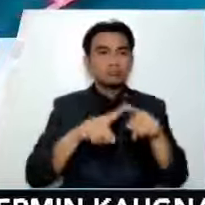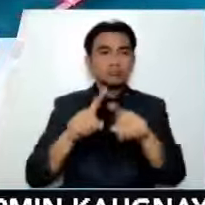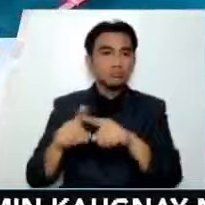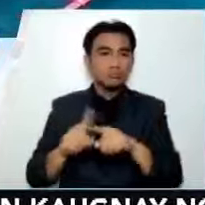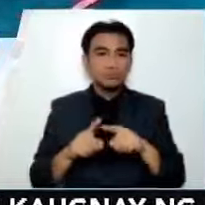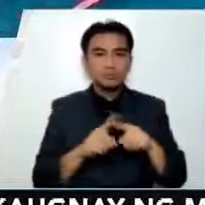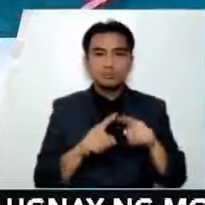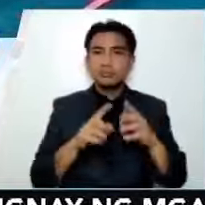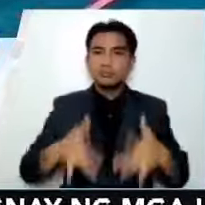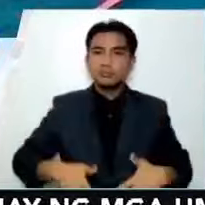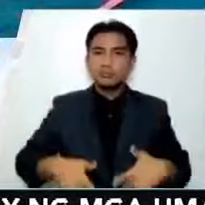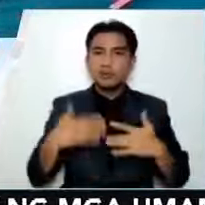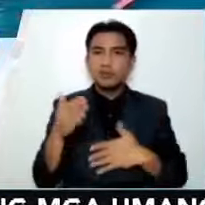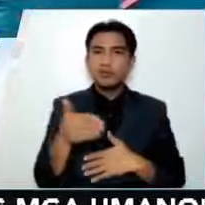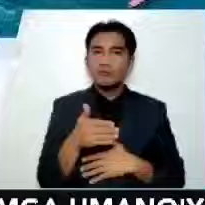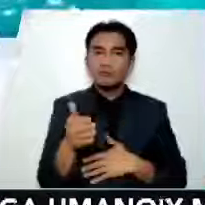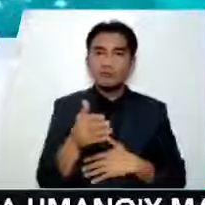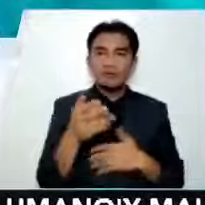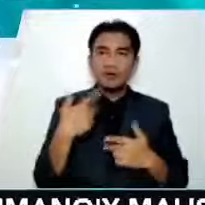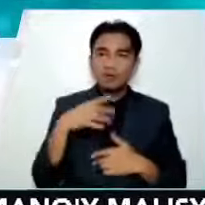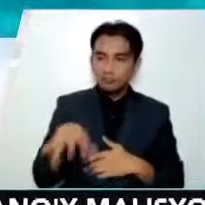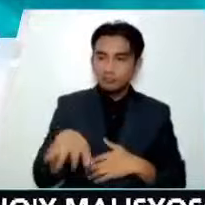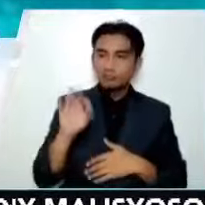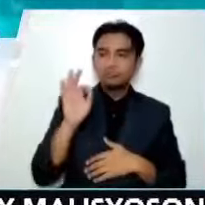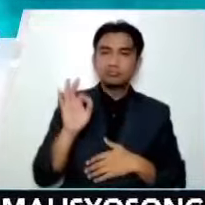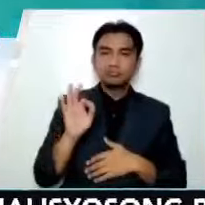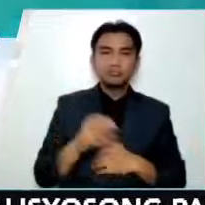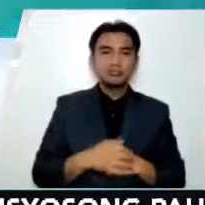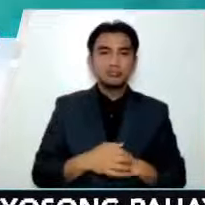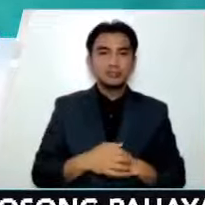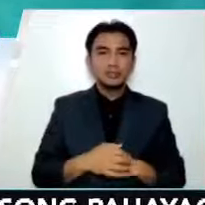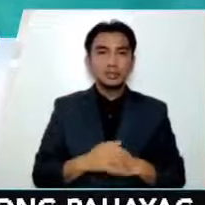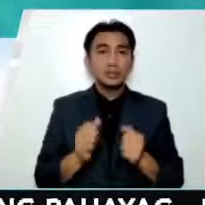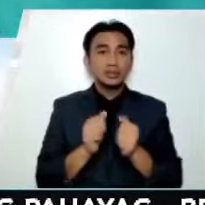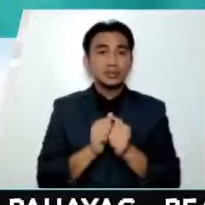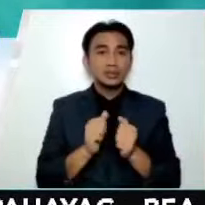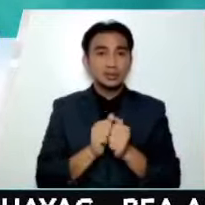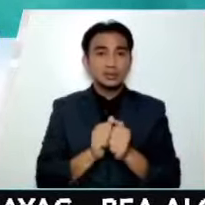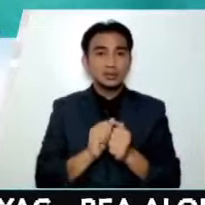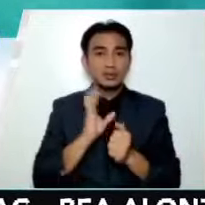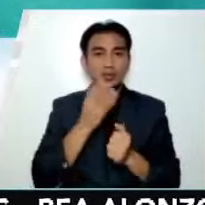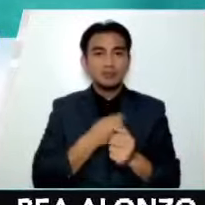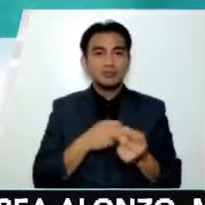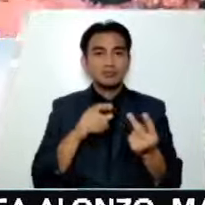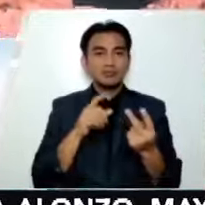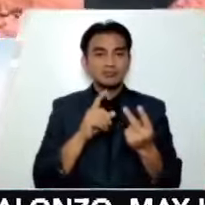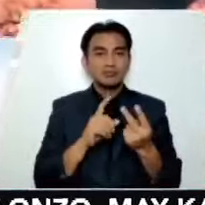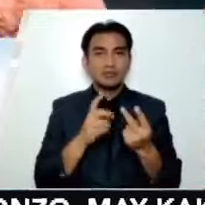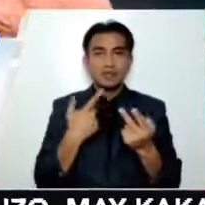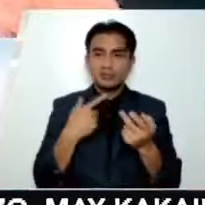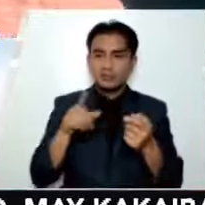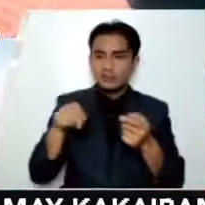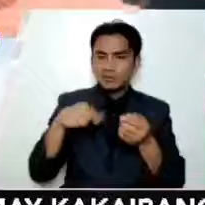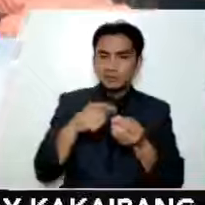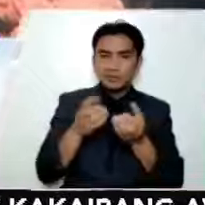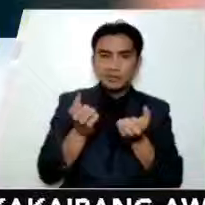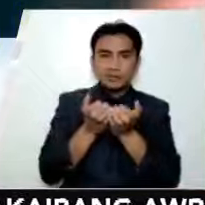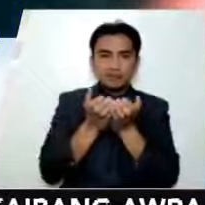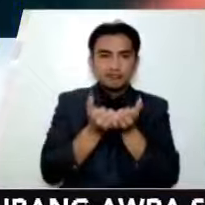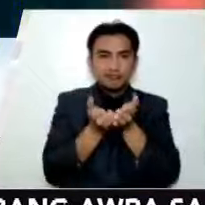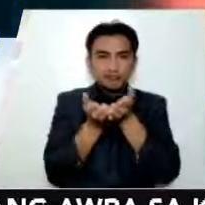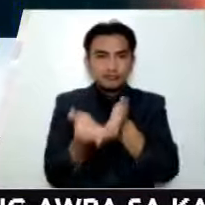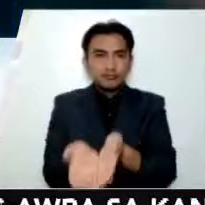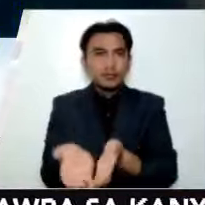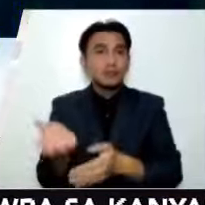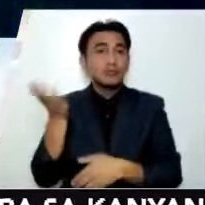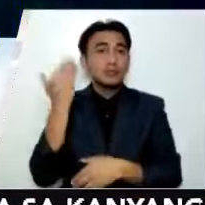ang bumungad sa unang dive ni Renzo. Kasama sa diving spot ang shipwreck na ito kung saan lumubog ang isang Taiwanese ship